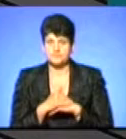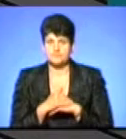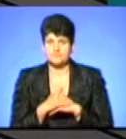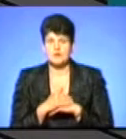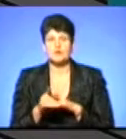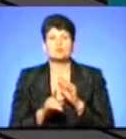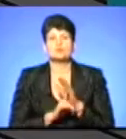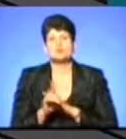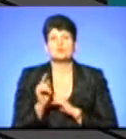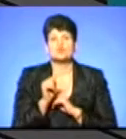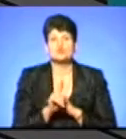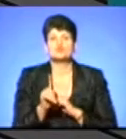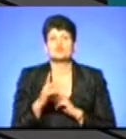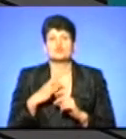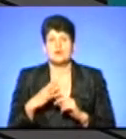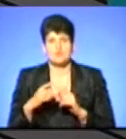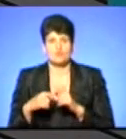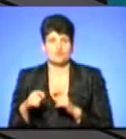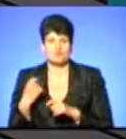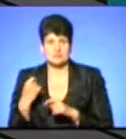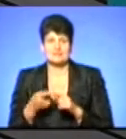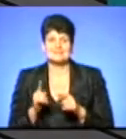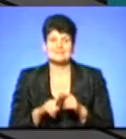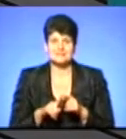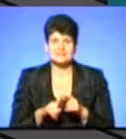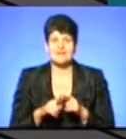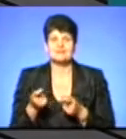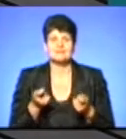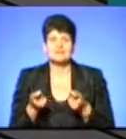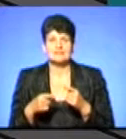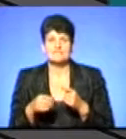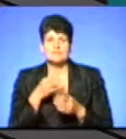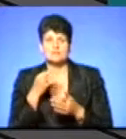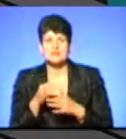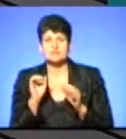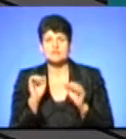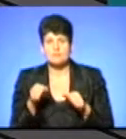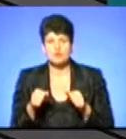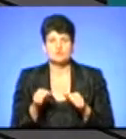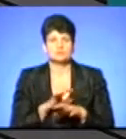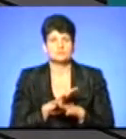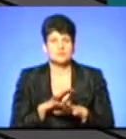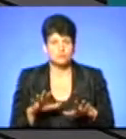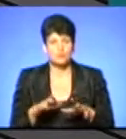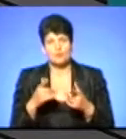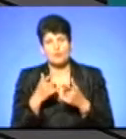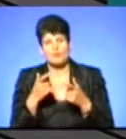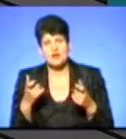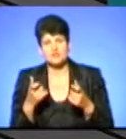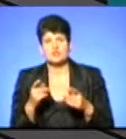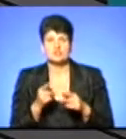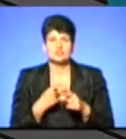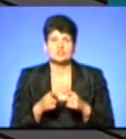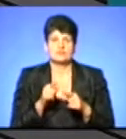того розпочнімо, що чекає правопорушників. Чи це адміністративна відповідальність, чи можна уникнути, чи попередження, чи ви лояльні